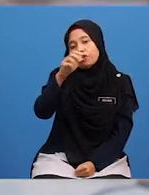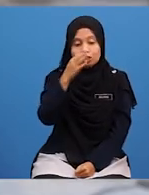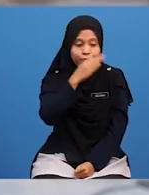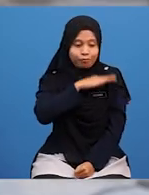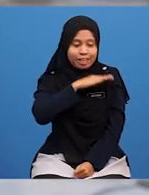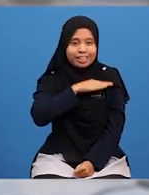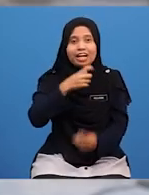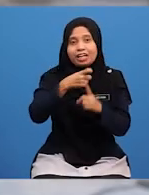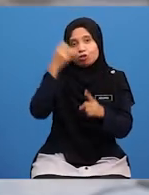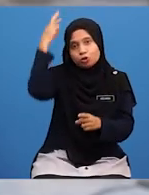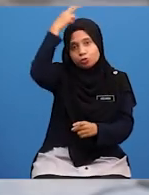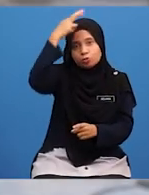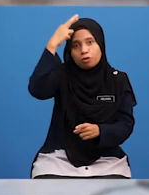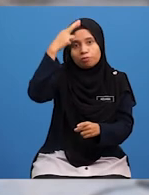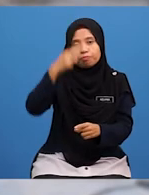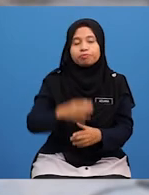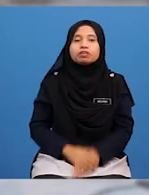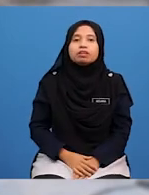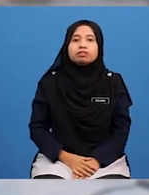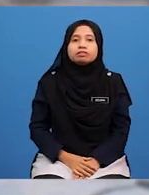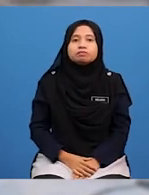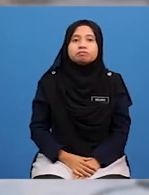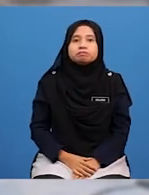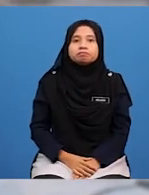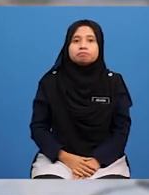di akhirat kelak. Sekian, wabillahi